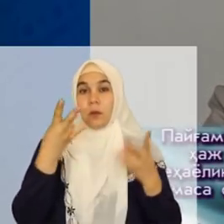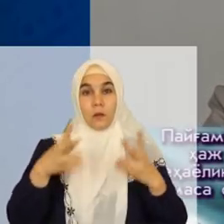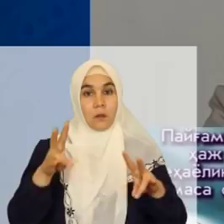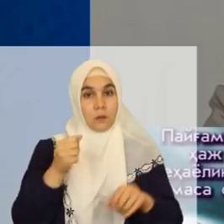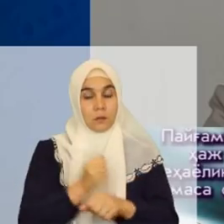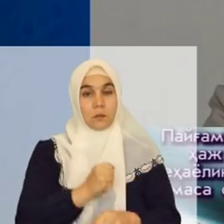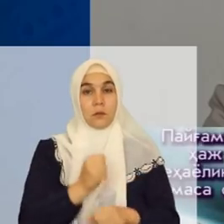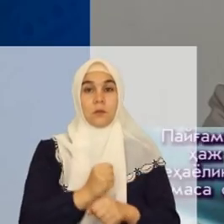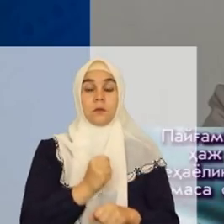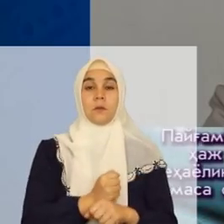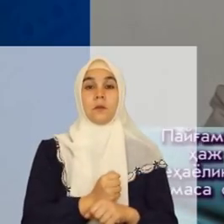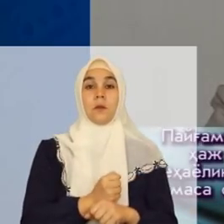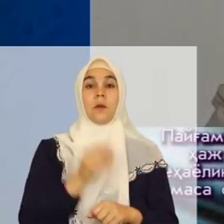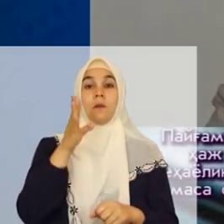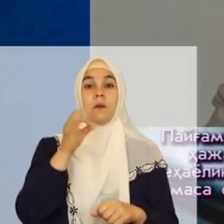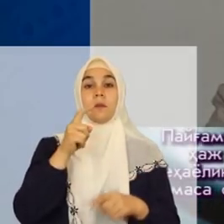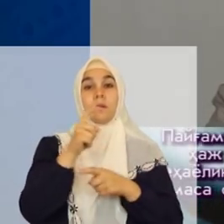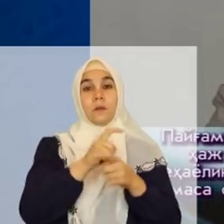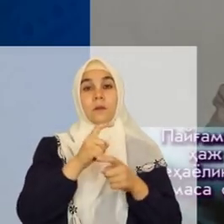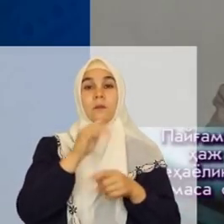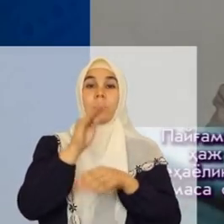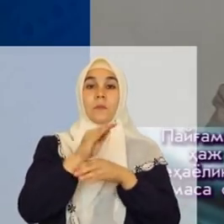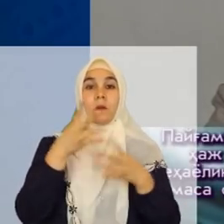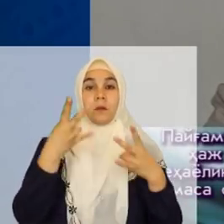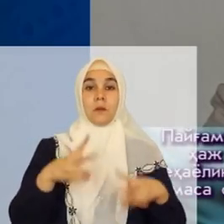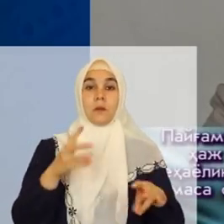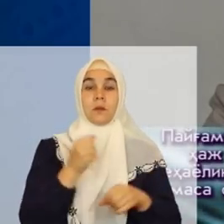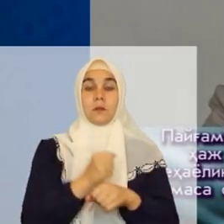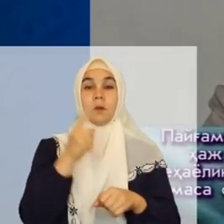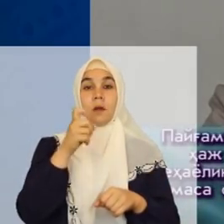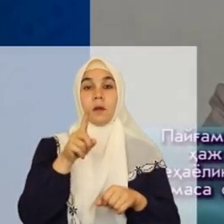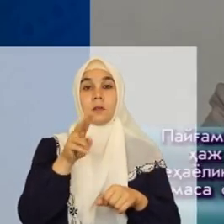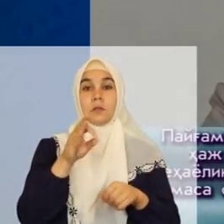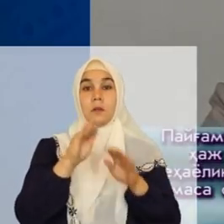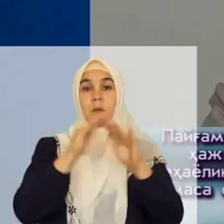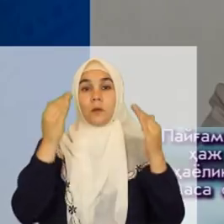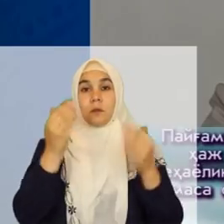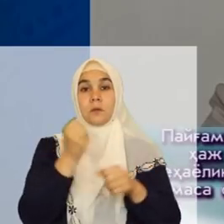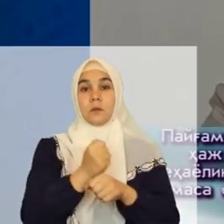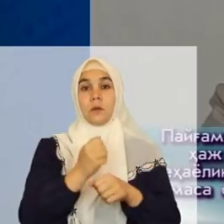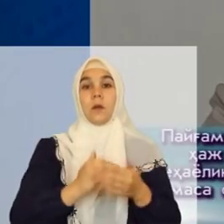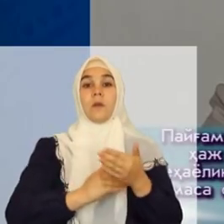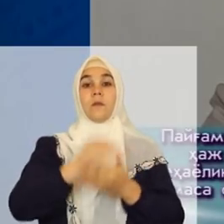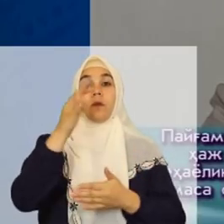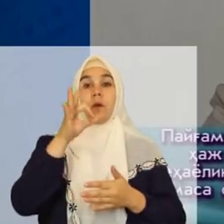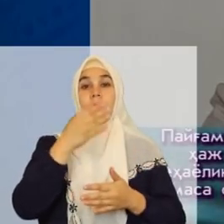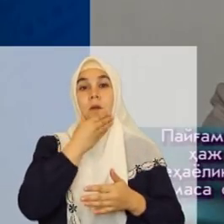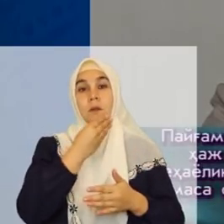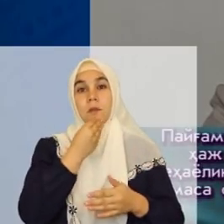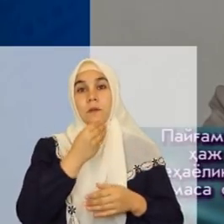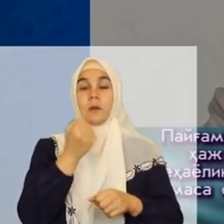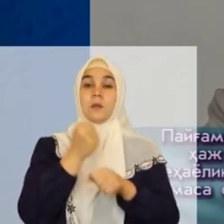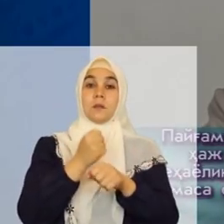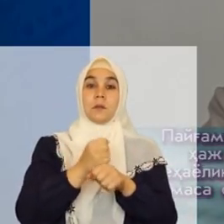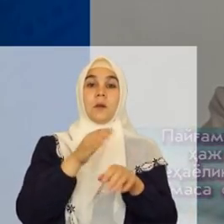haj paytida va fisq-fasod qilmasin. Hajni oliy navlik axloq